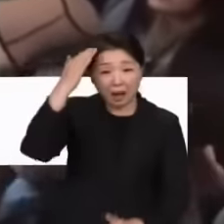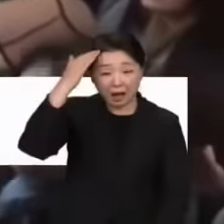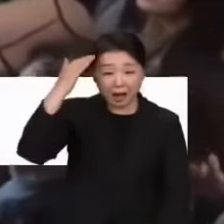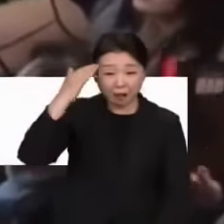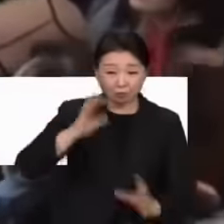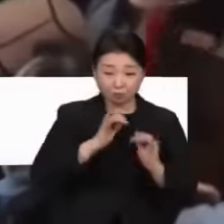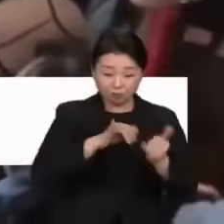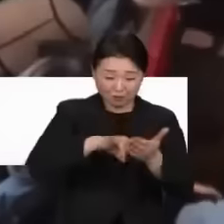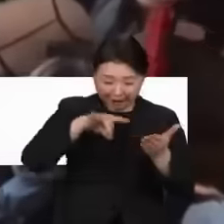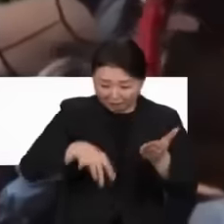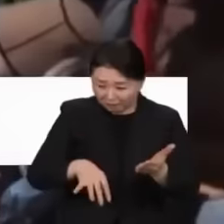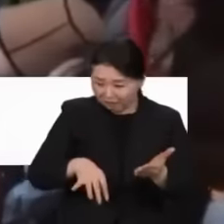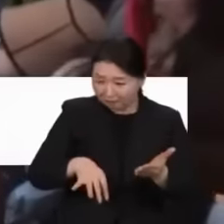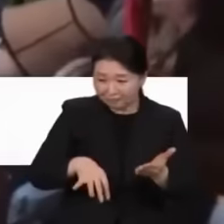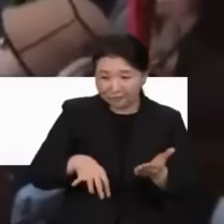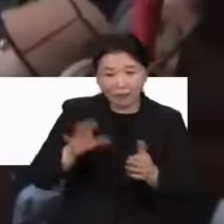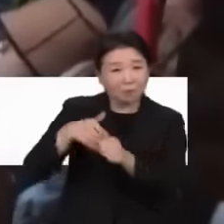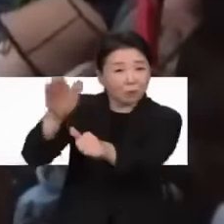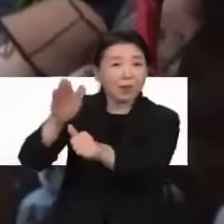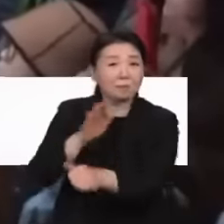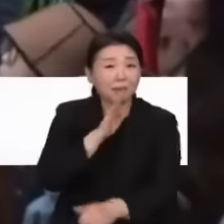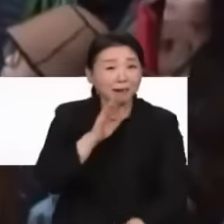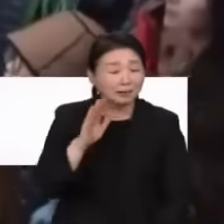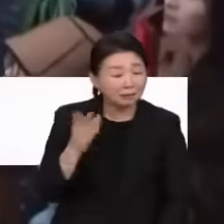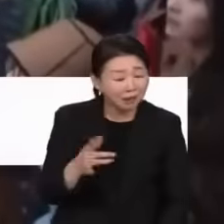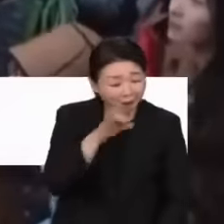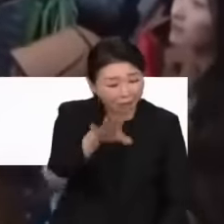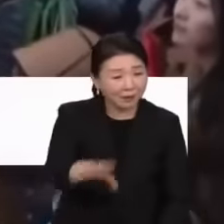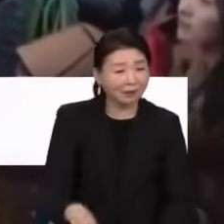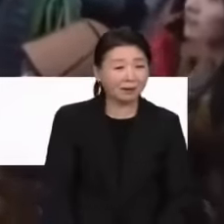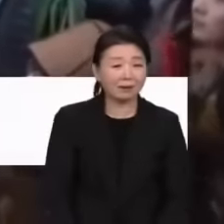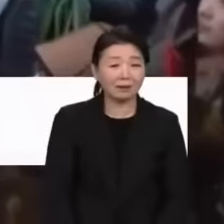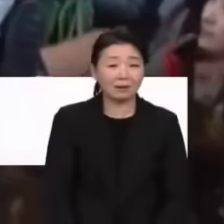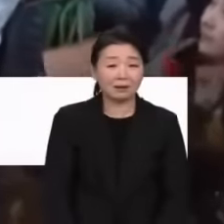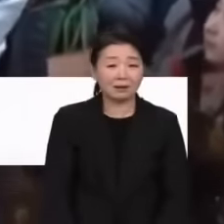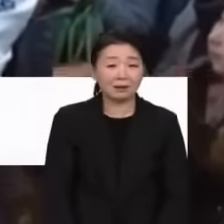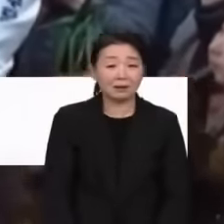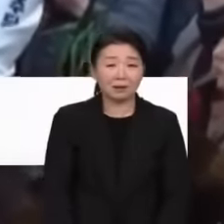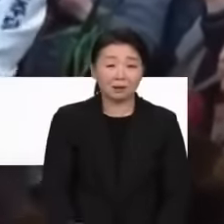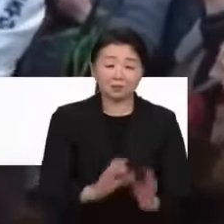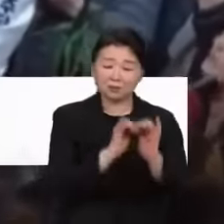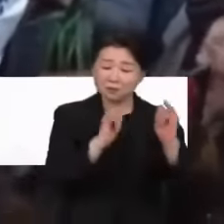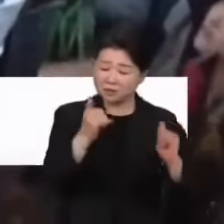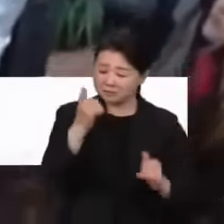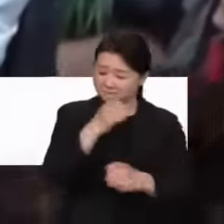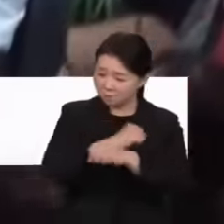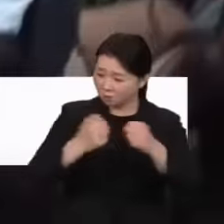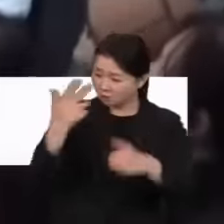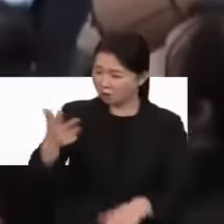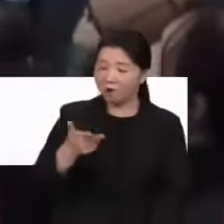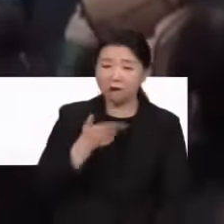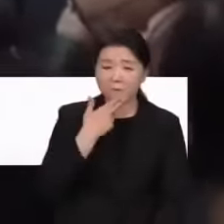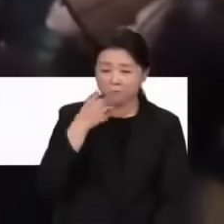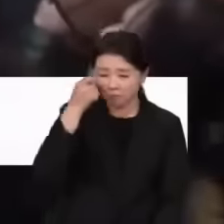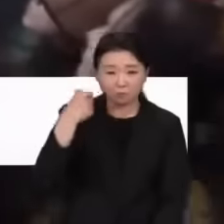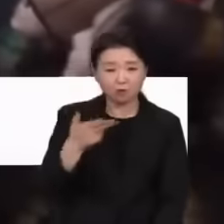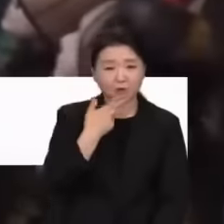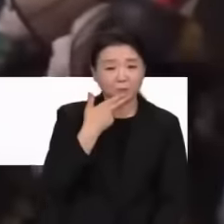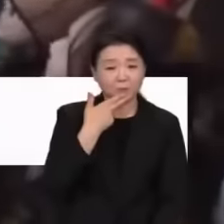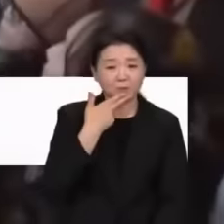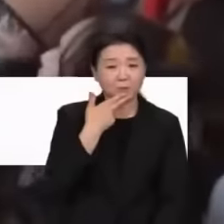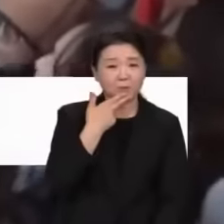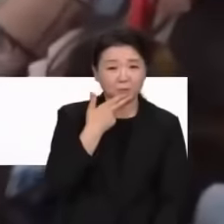됩니까? 아니요. 버티다 버티다. 도저히 국민들이 용서하지 않을 것 같으니까